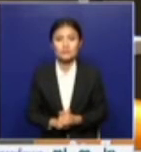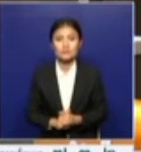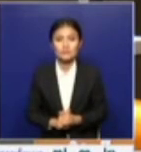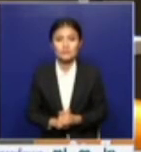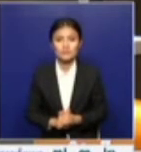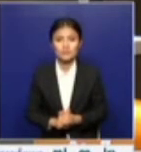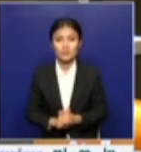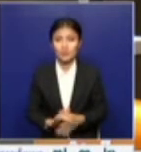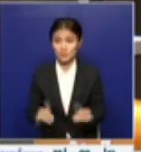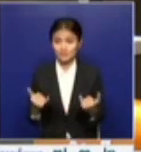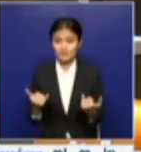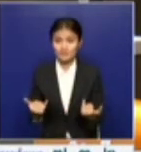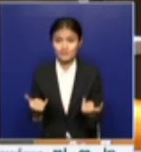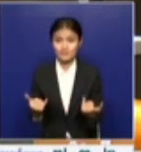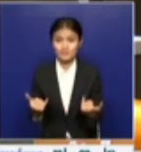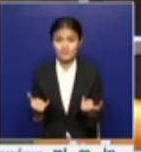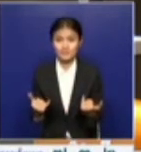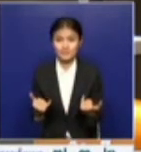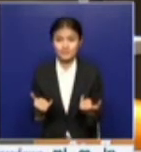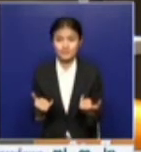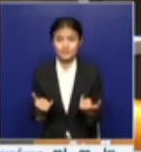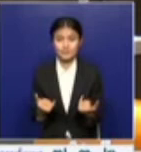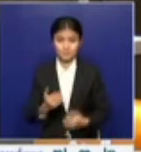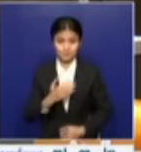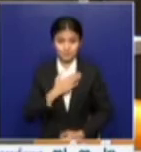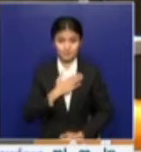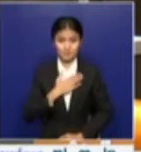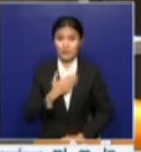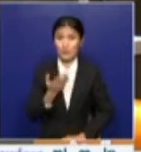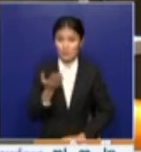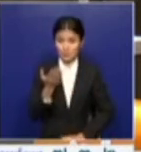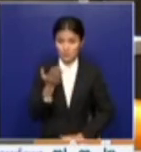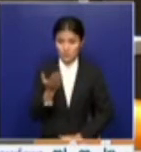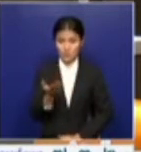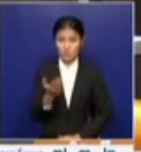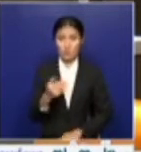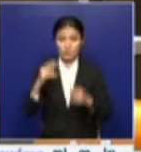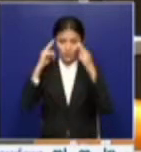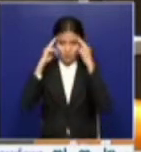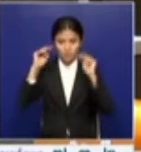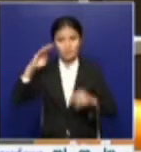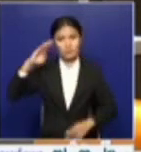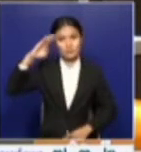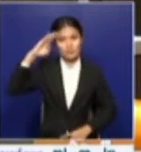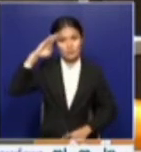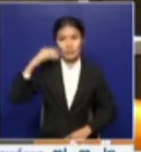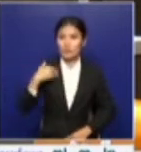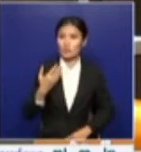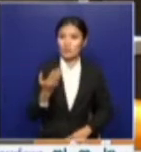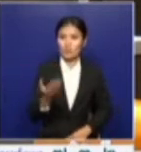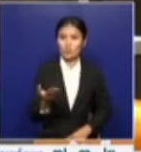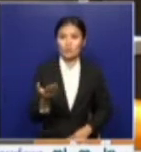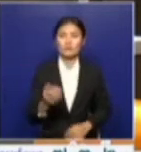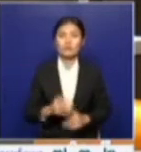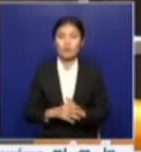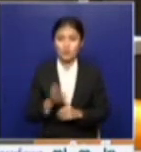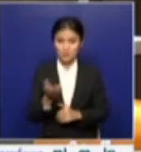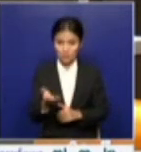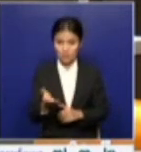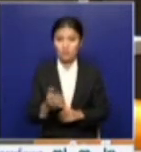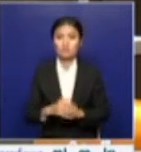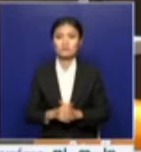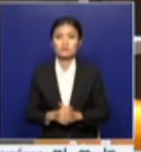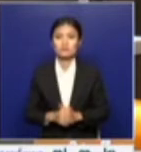ในวันนี้กับผมขอเรียกร้องให้พลเอกประยุทธ์จันทร์โอชายืนขึ้นแล้ว